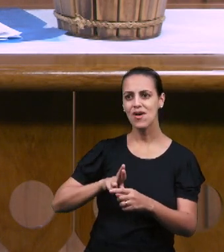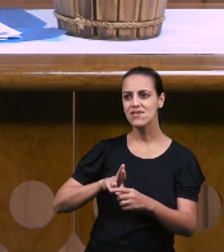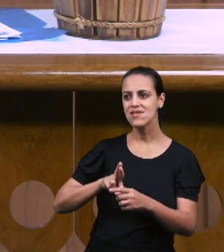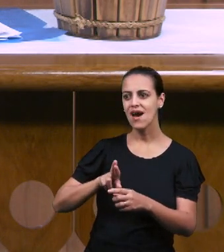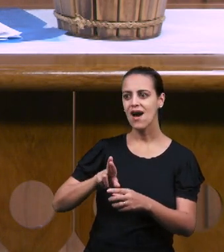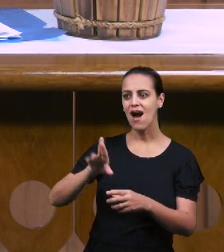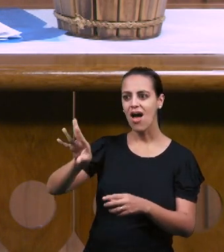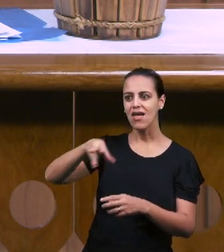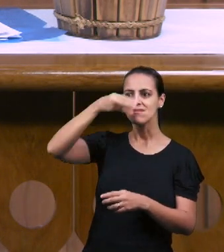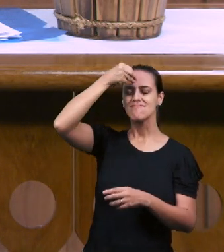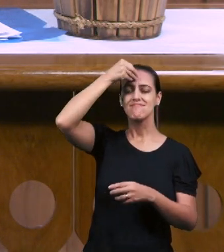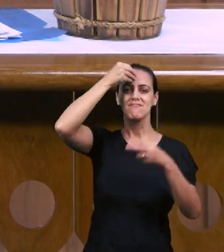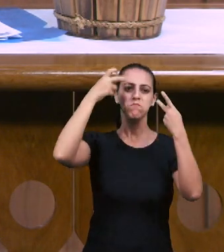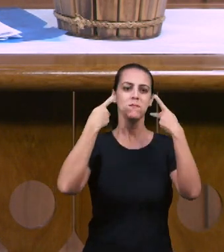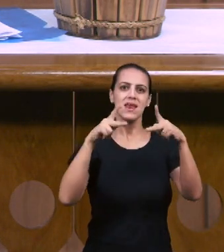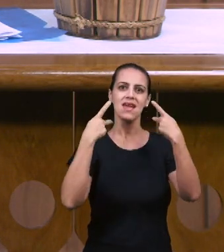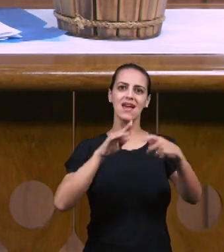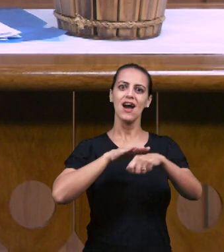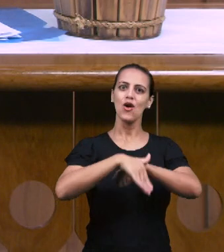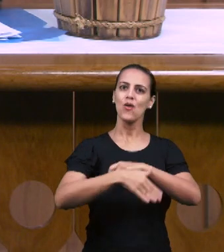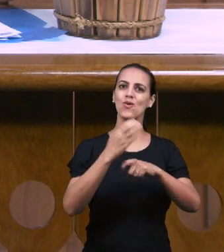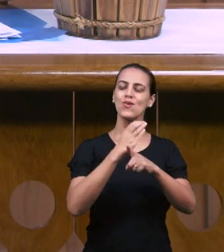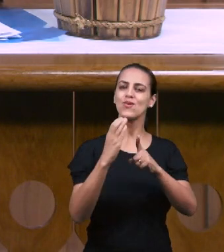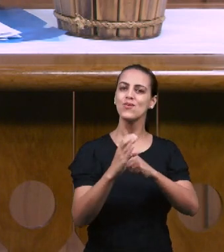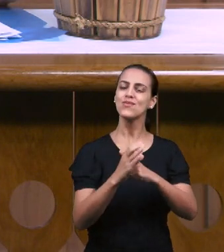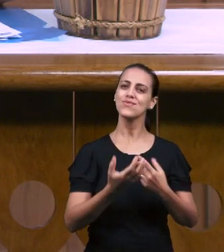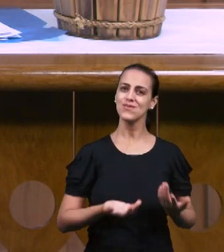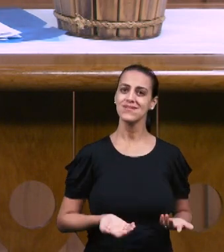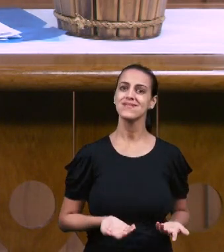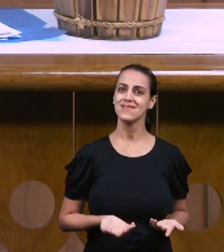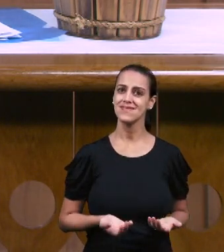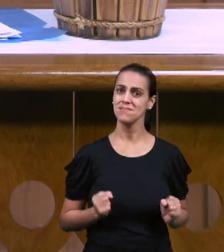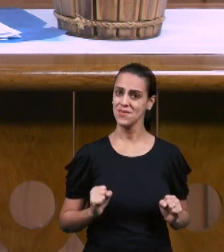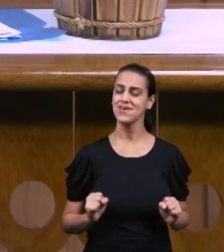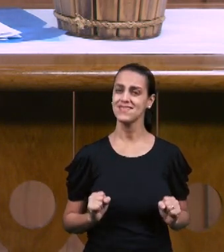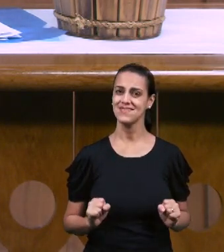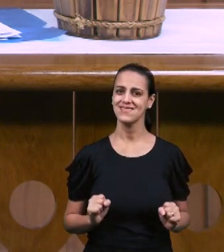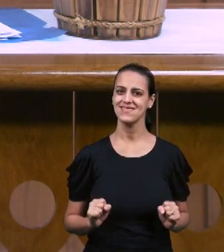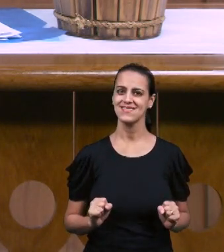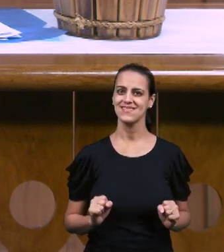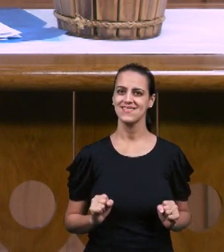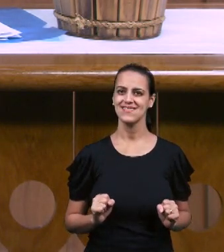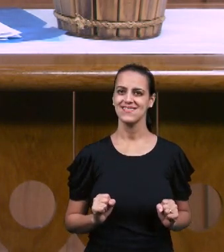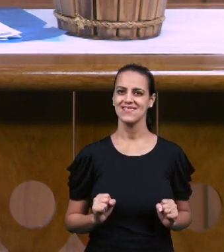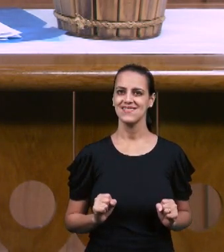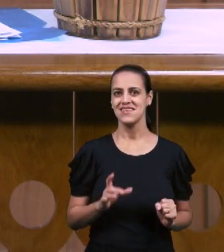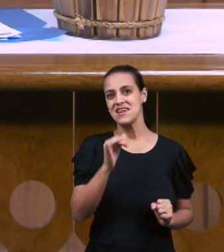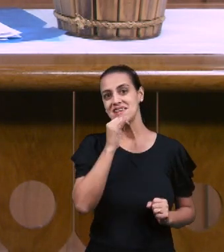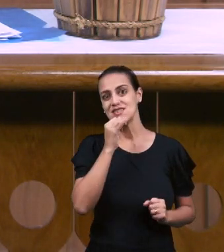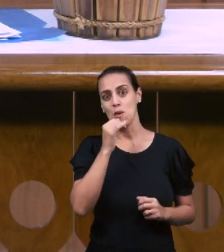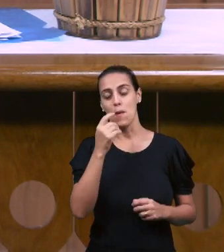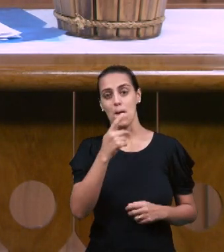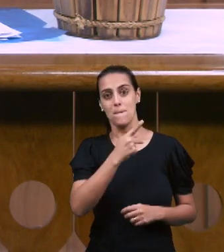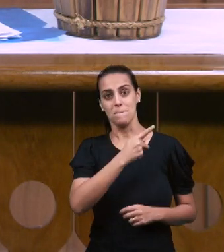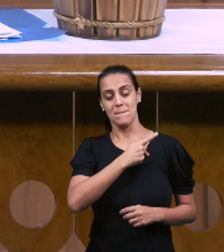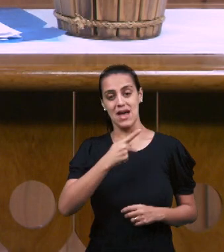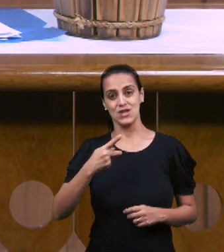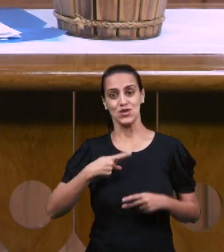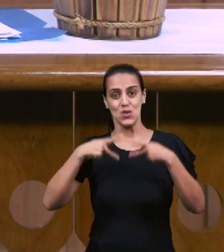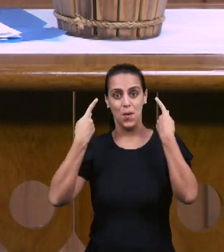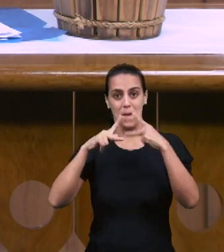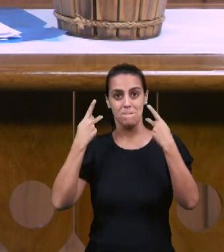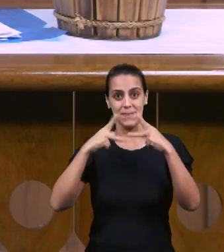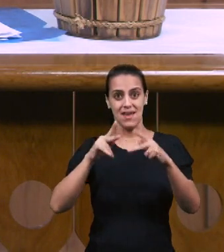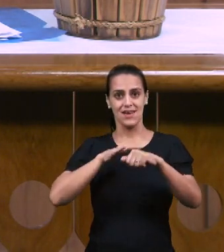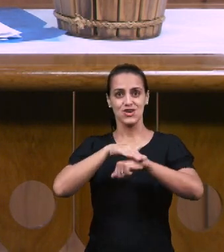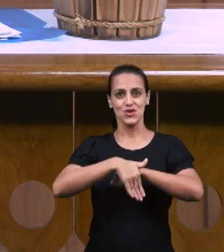bénéfice pour le pasteur, pour le ministère. Je vois ici le pasteur qui a prêché le soir, les réponses que nous avons données,